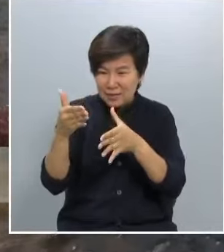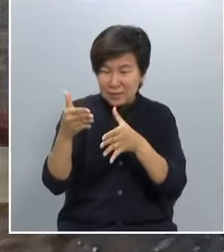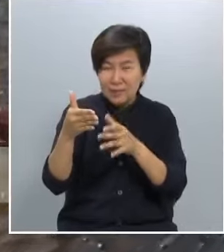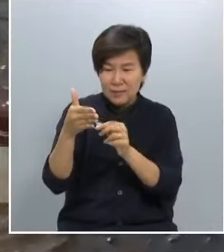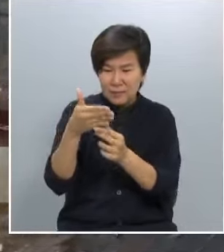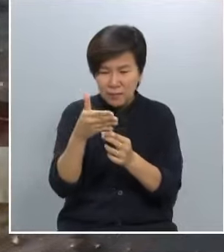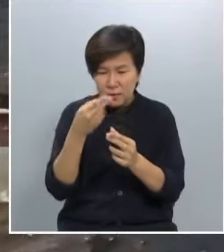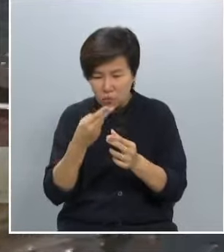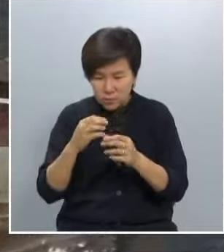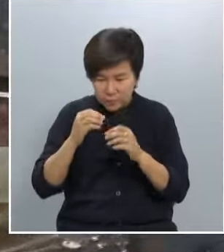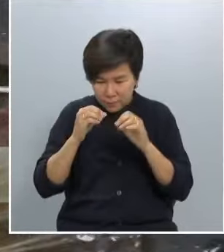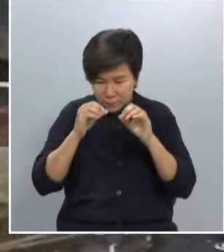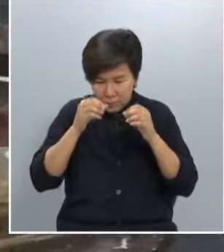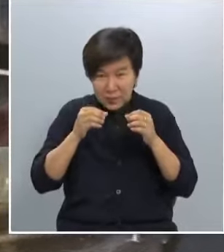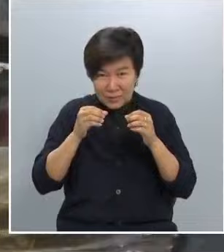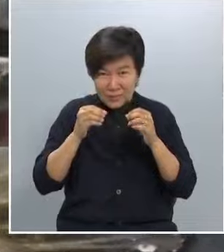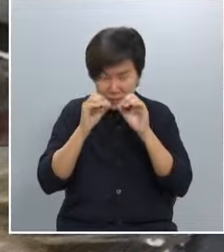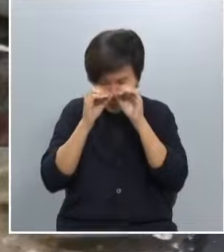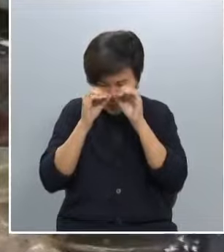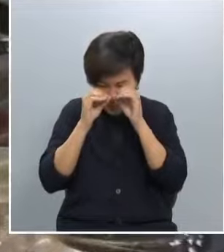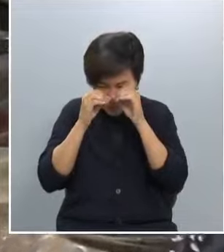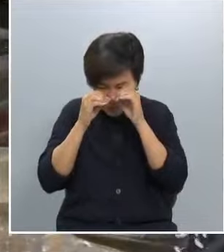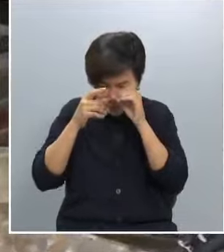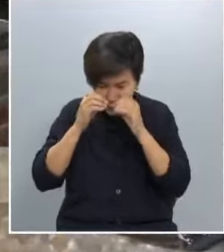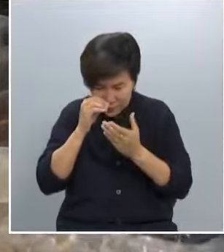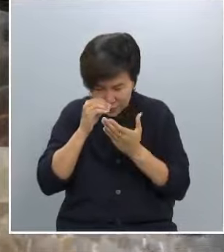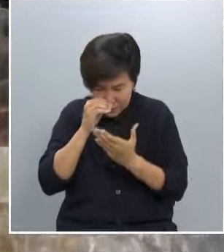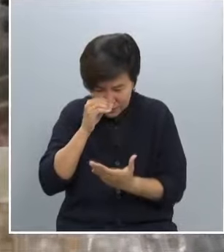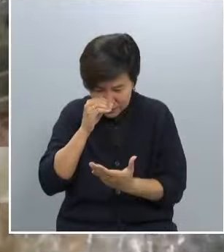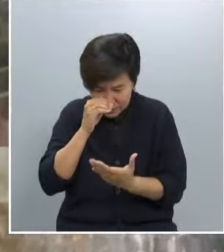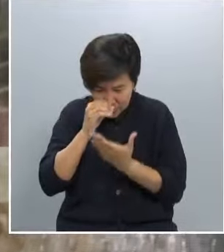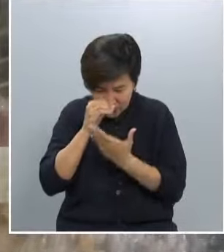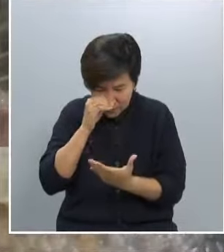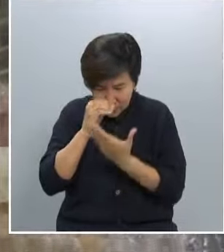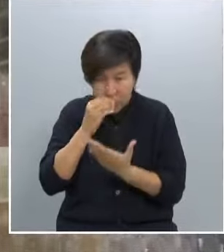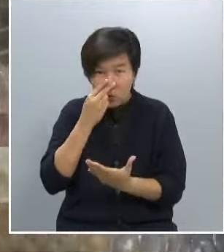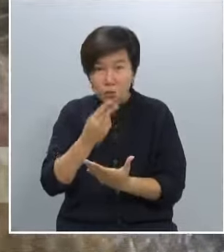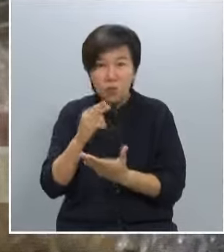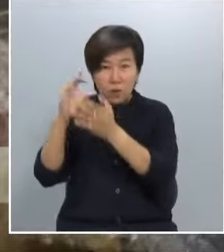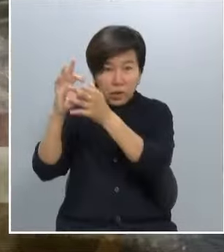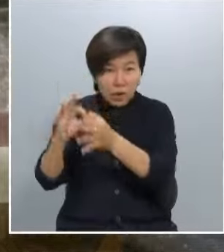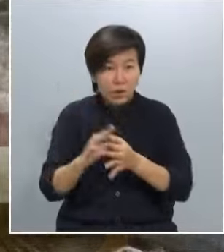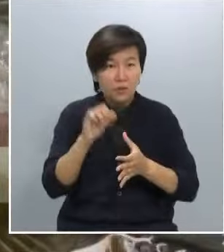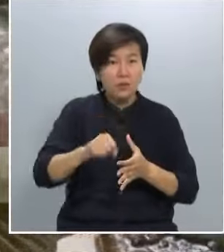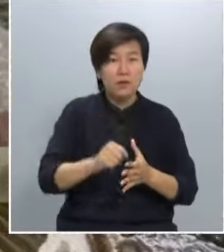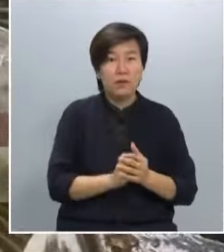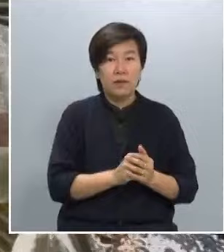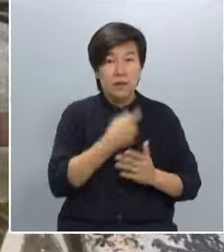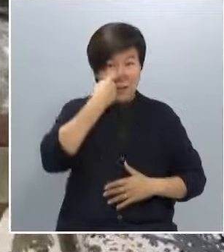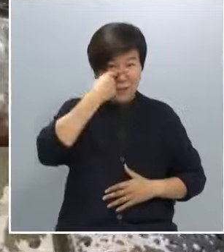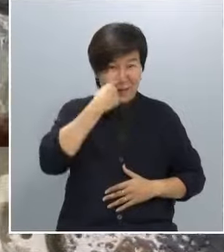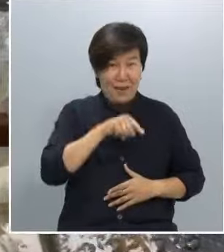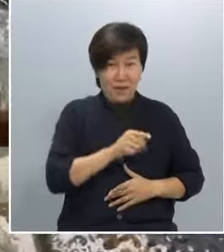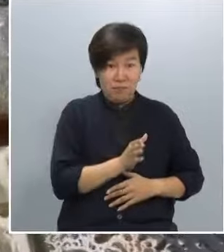เข้ามาวิจัยในประเทศไทยใช่โดยจะนำมาให้นักวิทยาศาสตร์ตรวจสอบสายพันธุกรรมเทียบเคียงกับละหมอคางดำที่แพร่กระจายใน